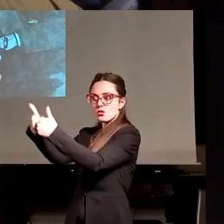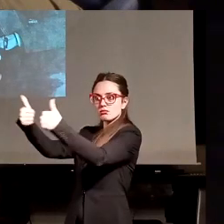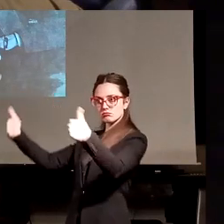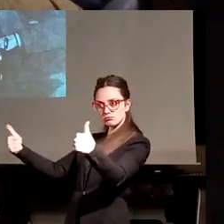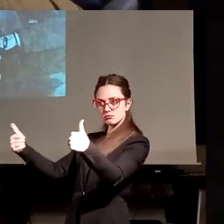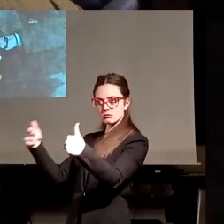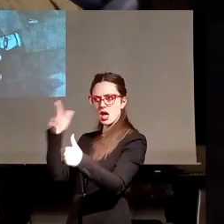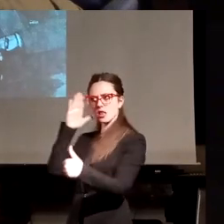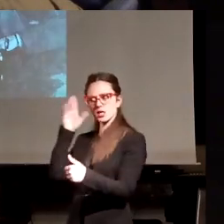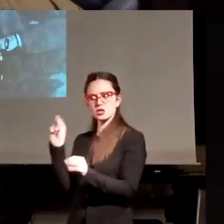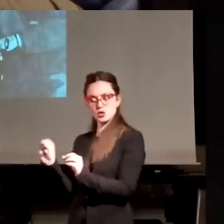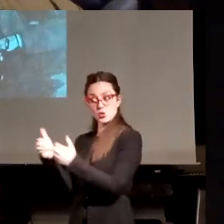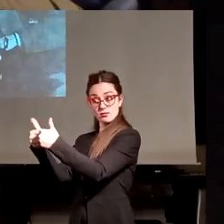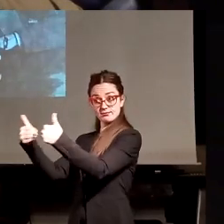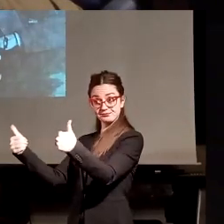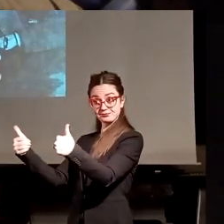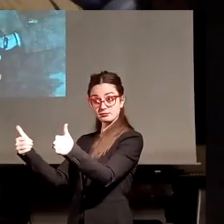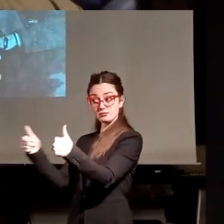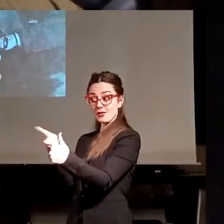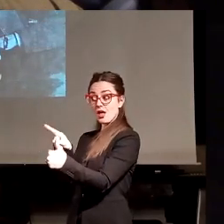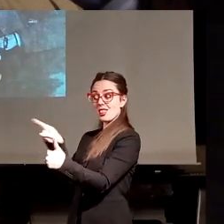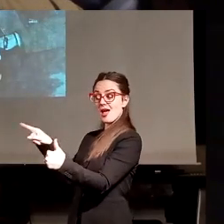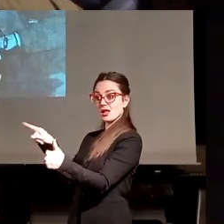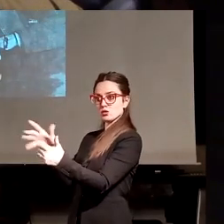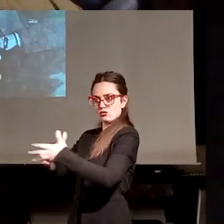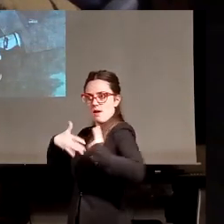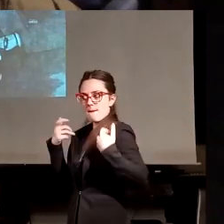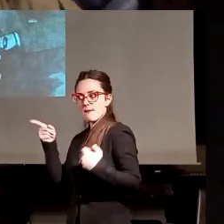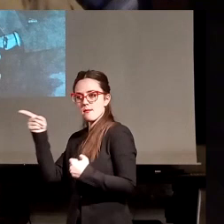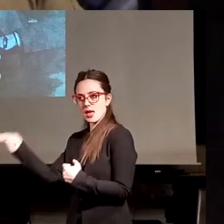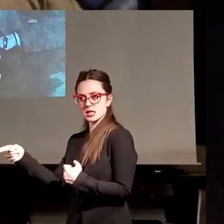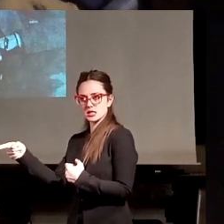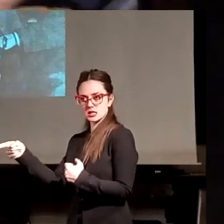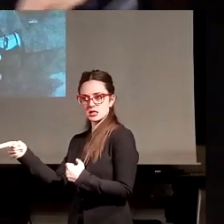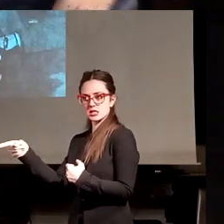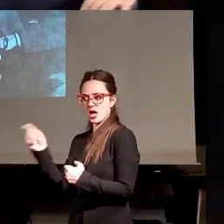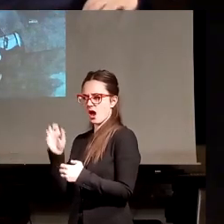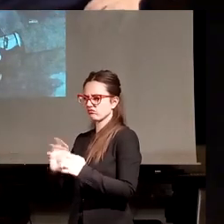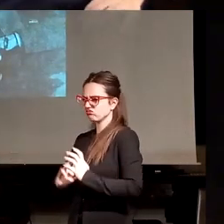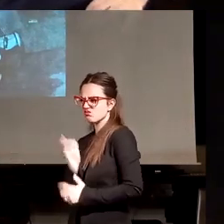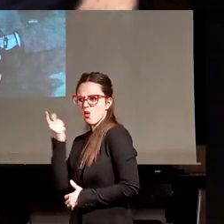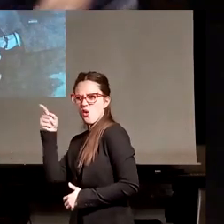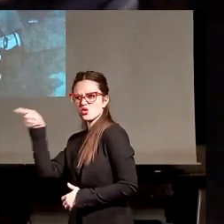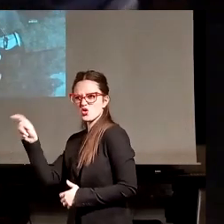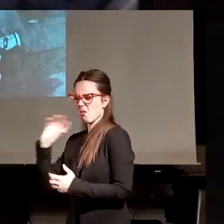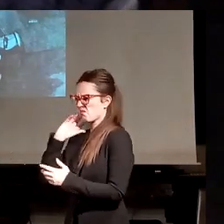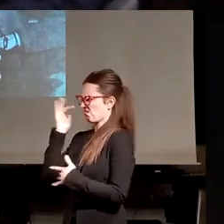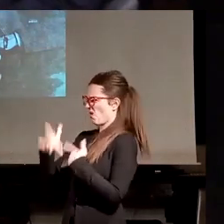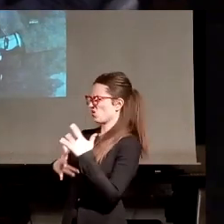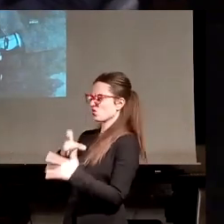attenzione l'altro la bestia chiamiamola così il mosto il mostruoso